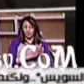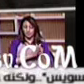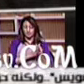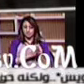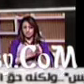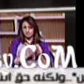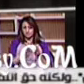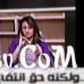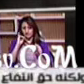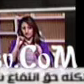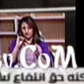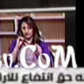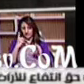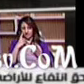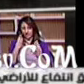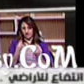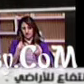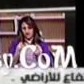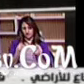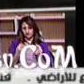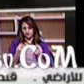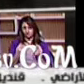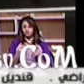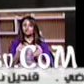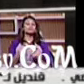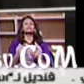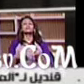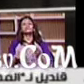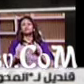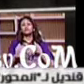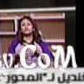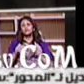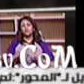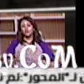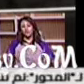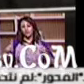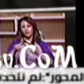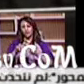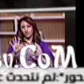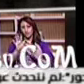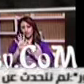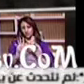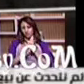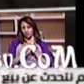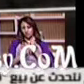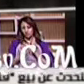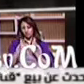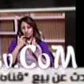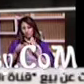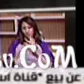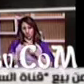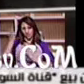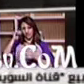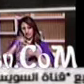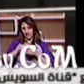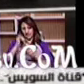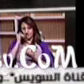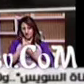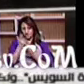ماده في الاحكام الانتقاليه استبقت اللجنه العليا للانتخابات البرلمانيه مش لجنه الانتخابات الرئاسيه